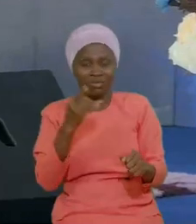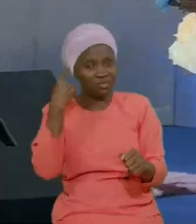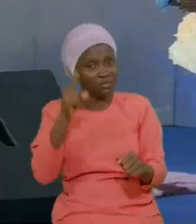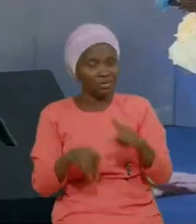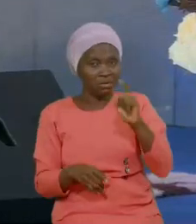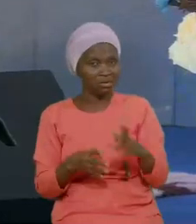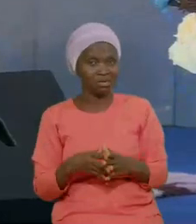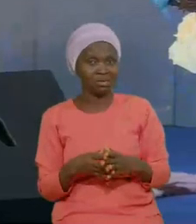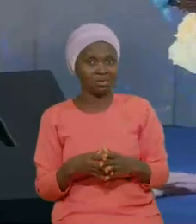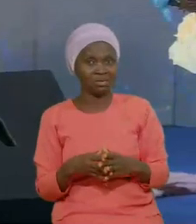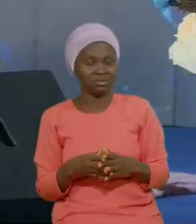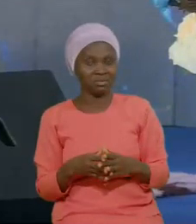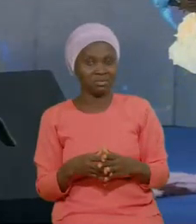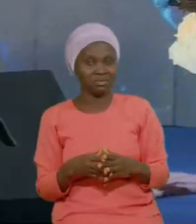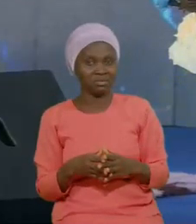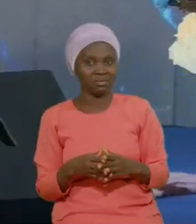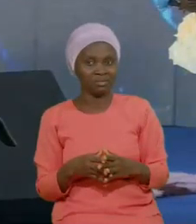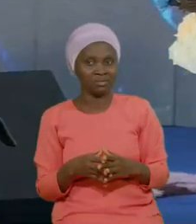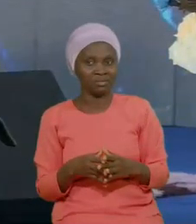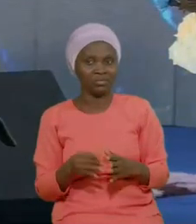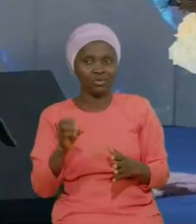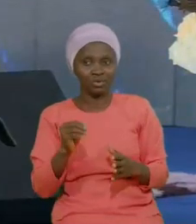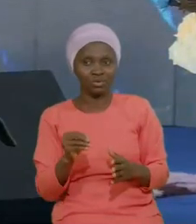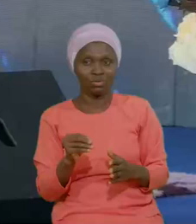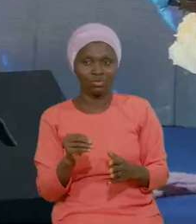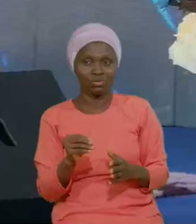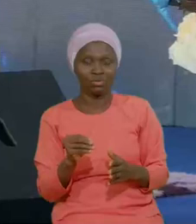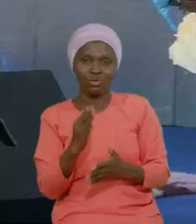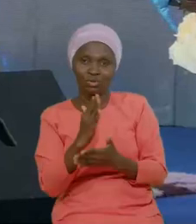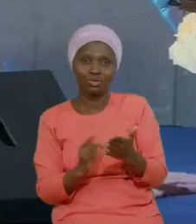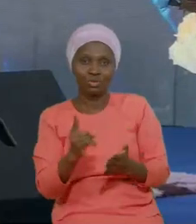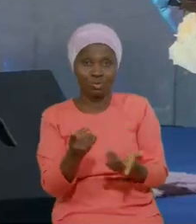Et c'est tout ça, c'est toute ma valeur ça?